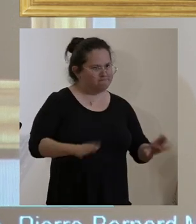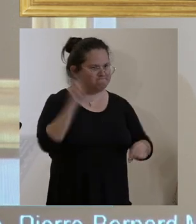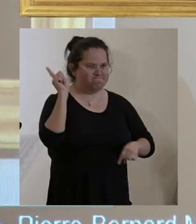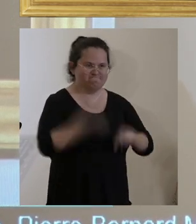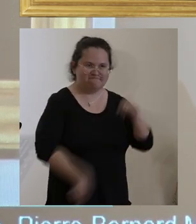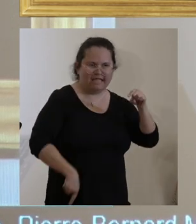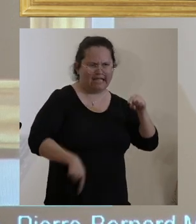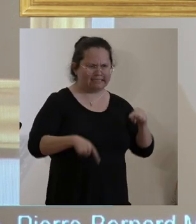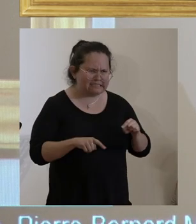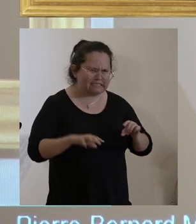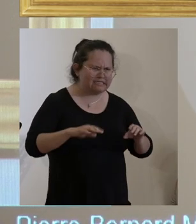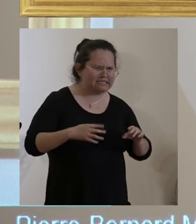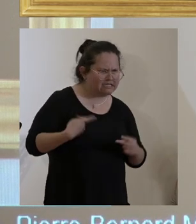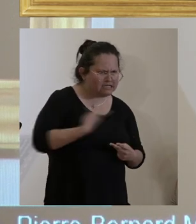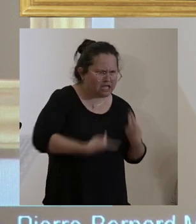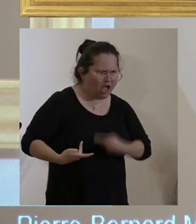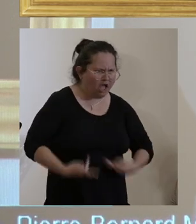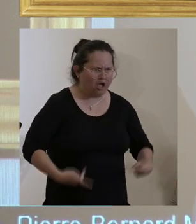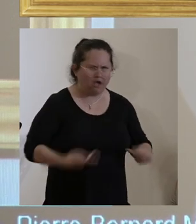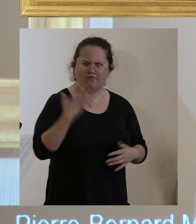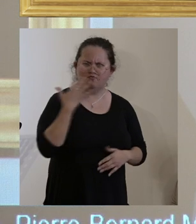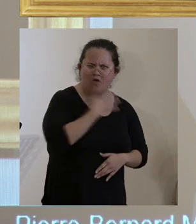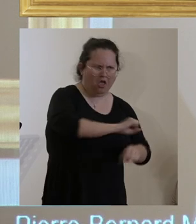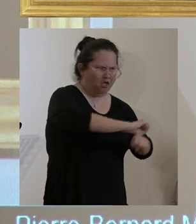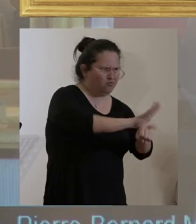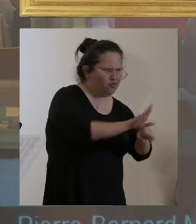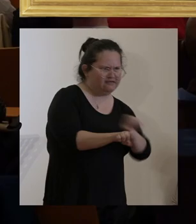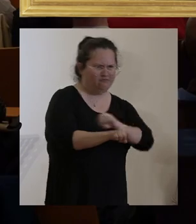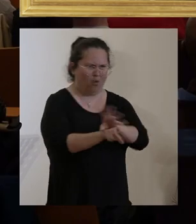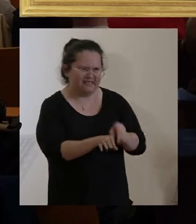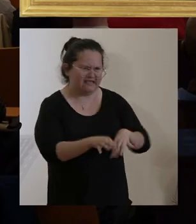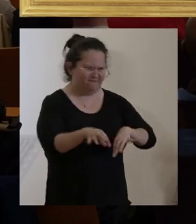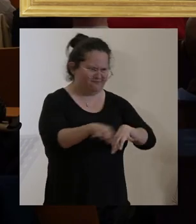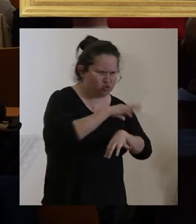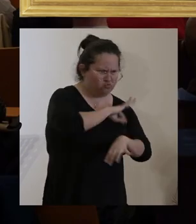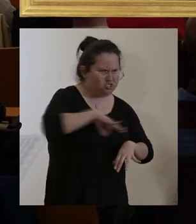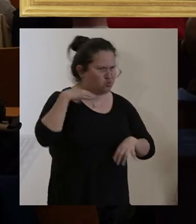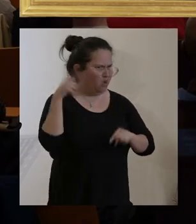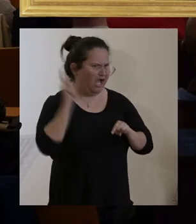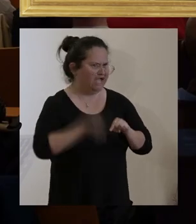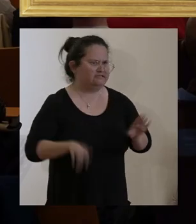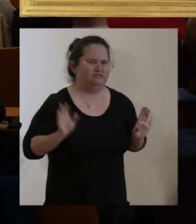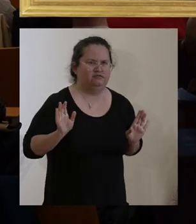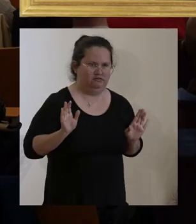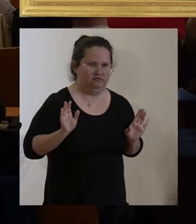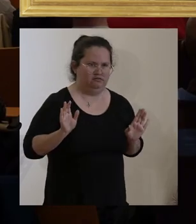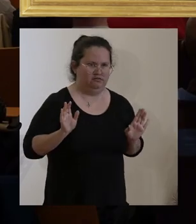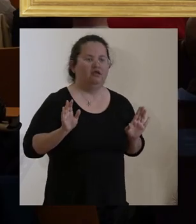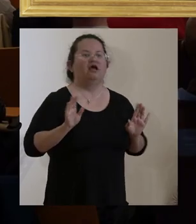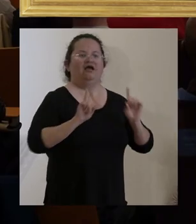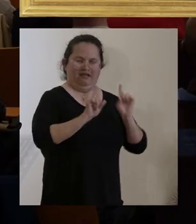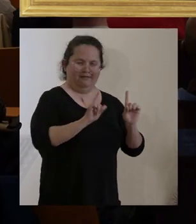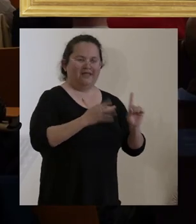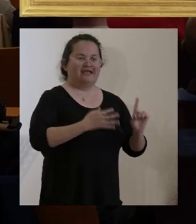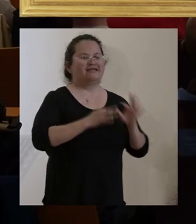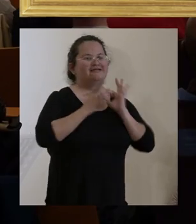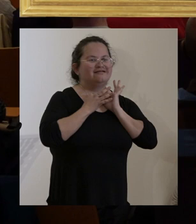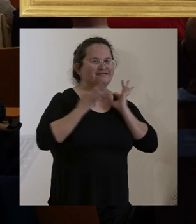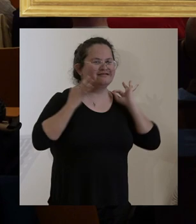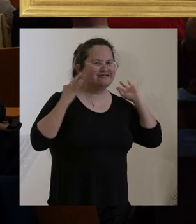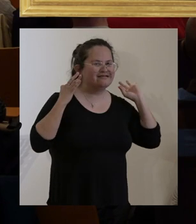de porter des dentelles et on interdit de porter des bijoux. Les parures qu'elle a, à savoir ce collier, qui est sans doute fait de perles